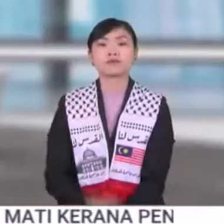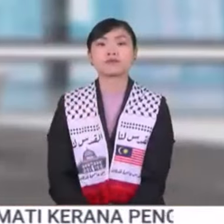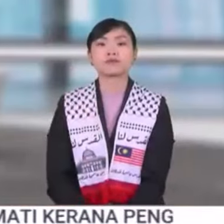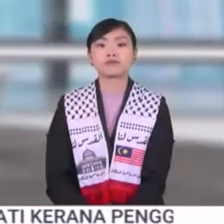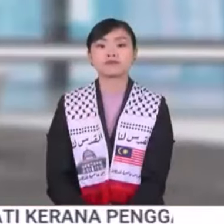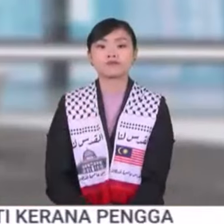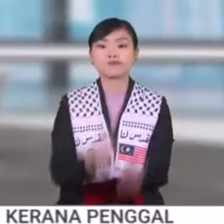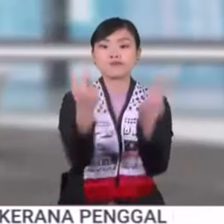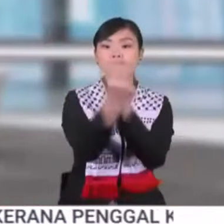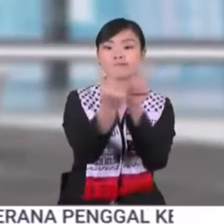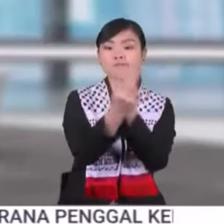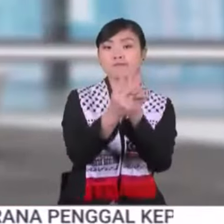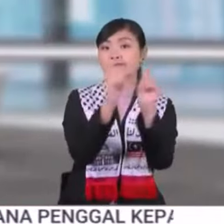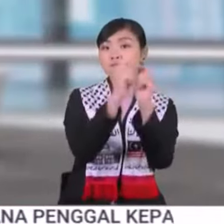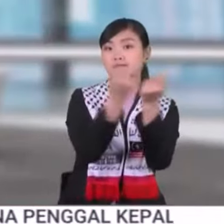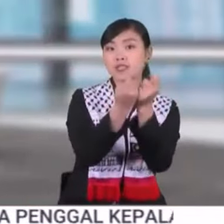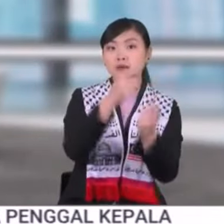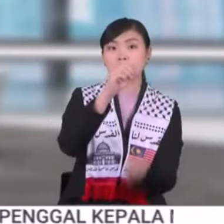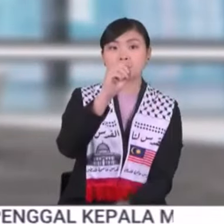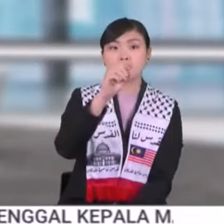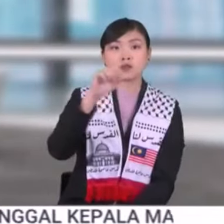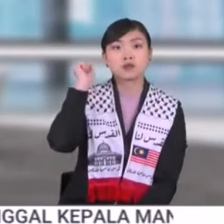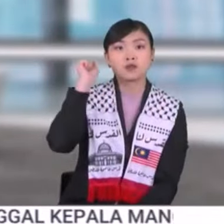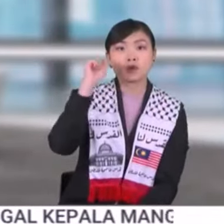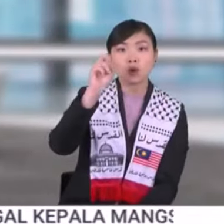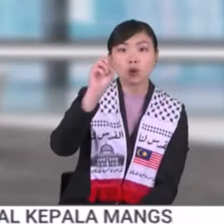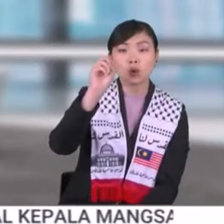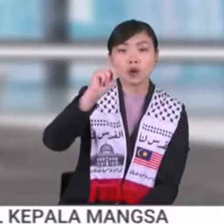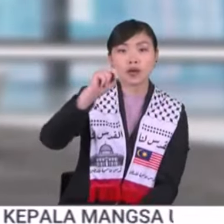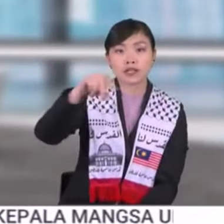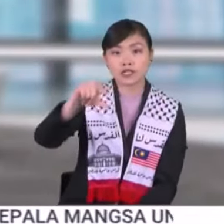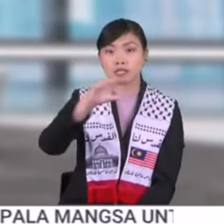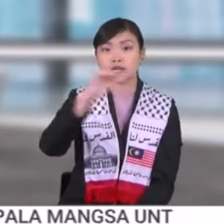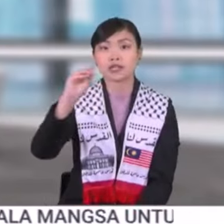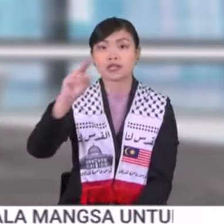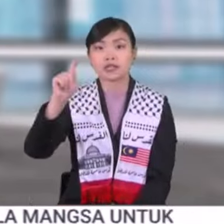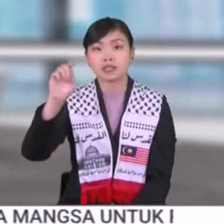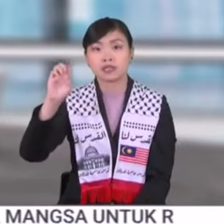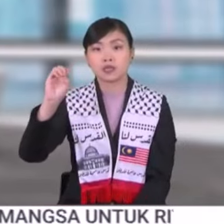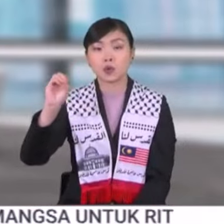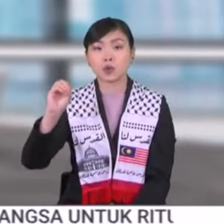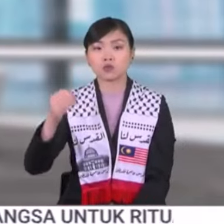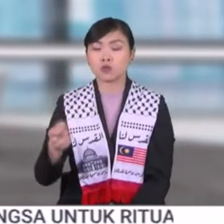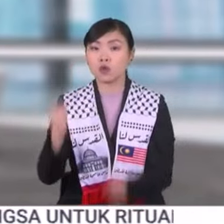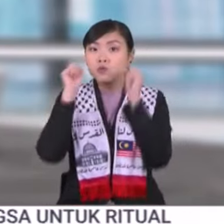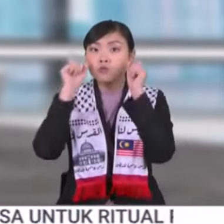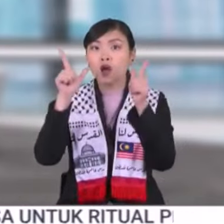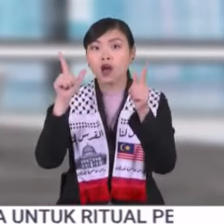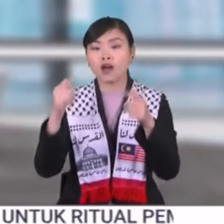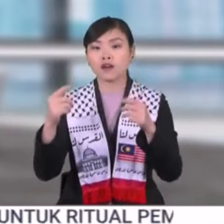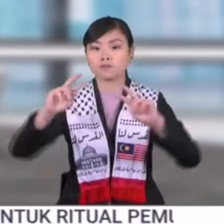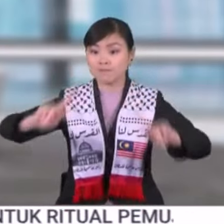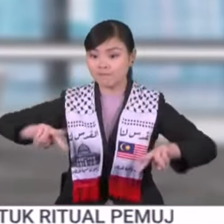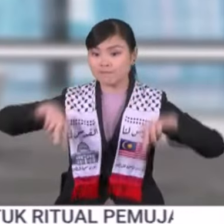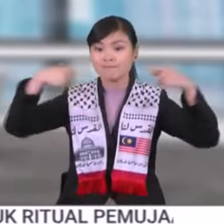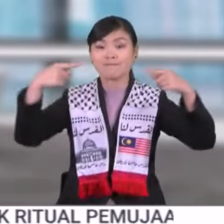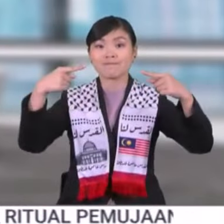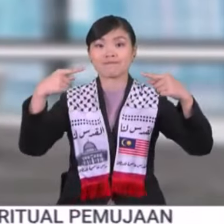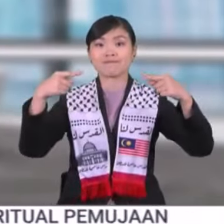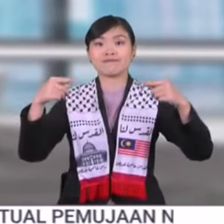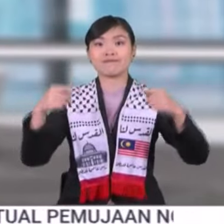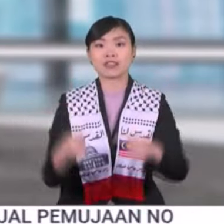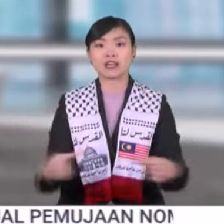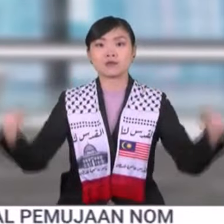Pasangan beregu lelaki profesional negara Ong Yu Sin, Teo Yi Yi mencipta kejutan melangkah ke suku akhir badminton terbuka Malaysia yang